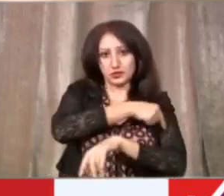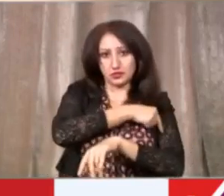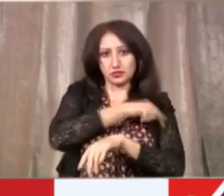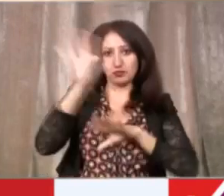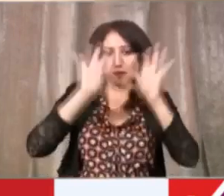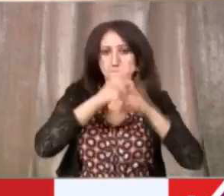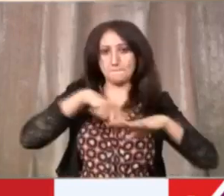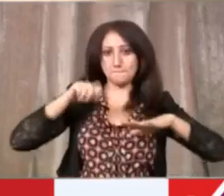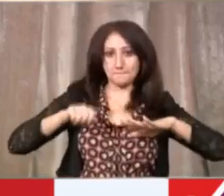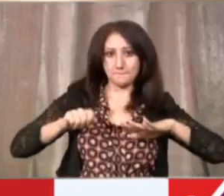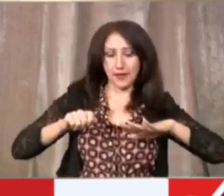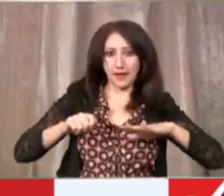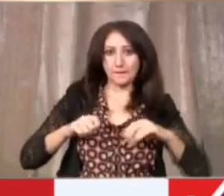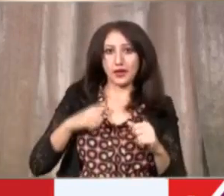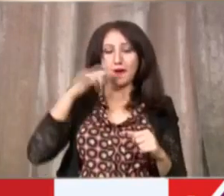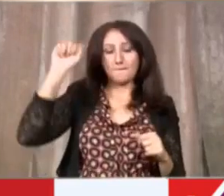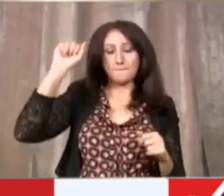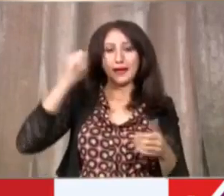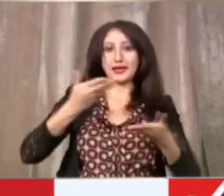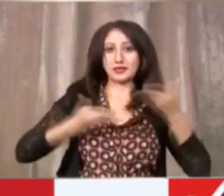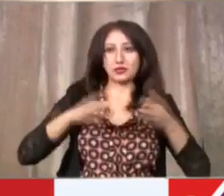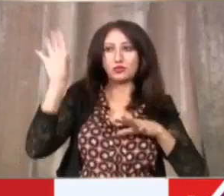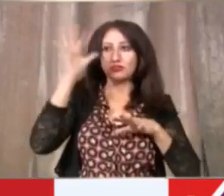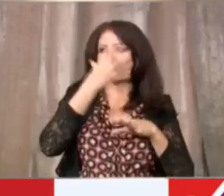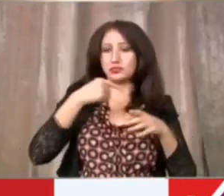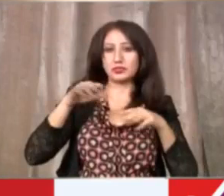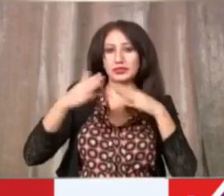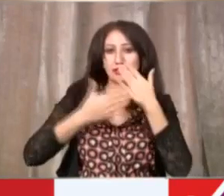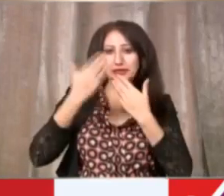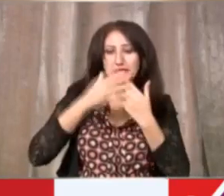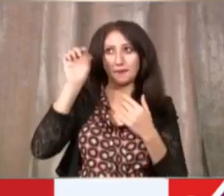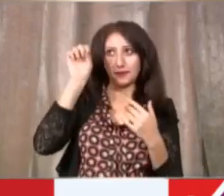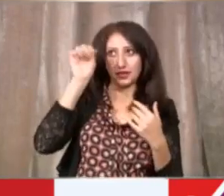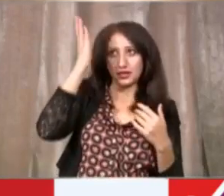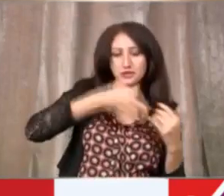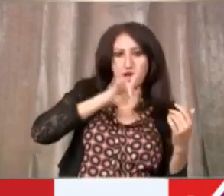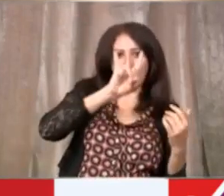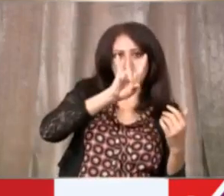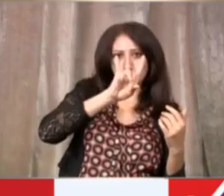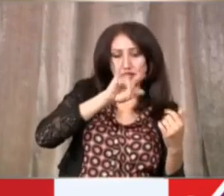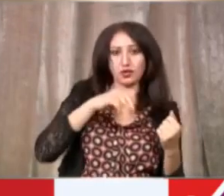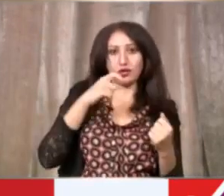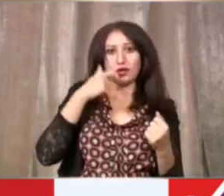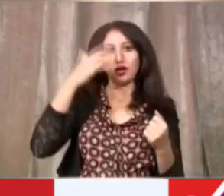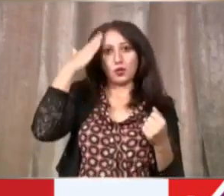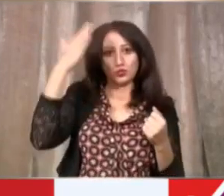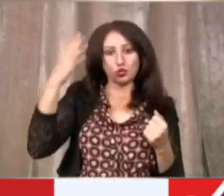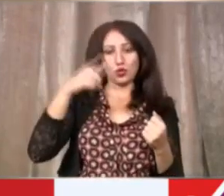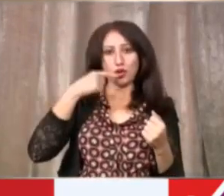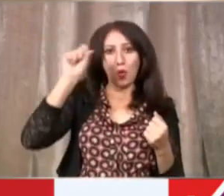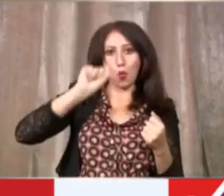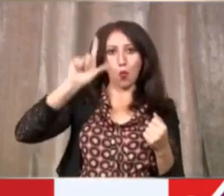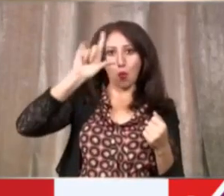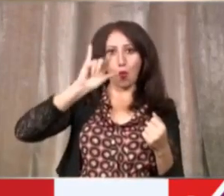والجهات القضائيه للمجلس الاداره بتشكيل جديد اعتبارا من تسعه عشره فبشكر الساده النشار وليد